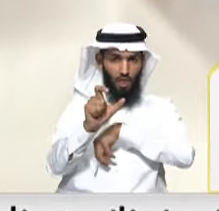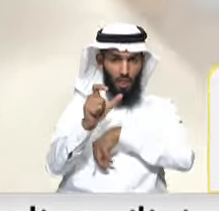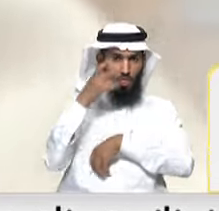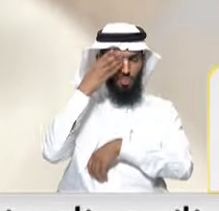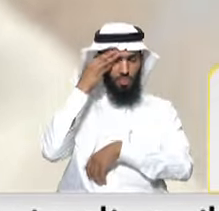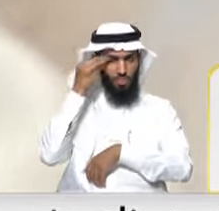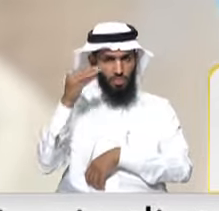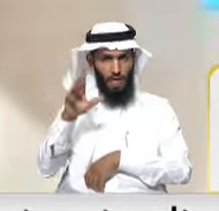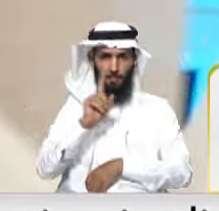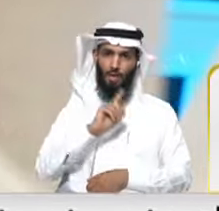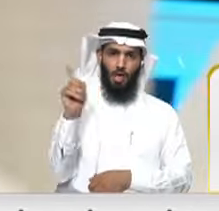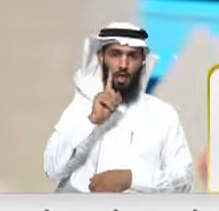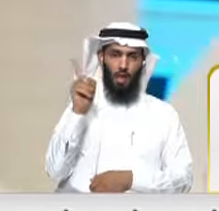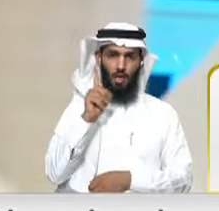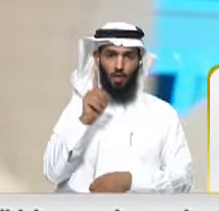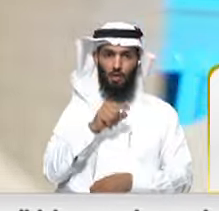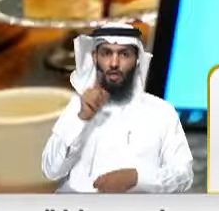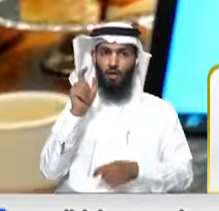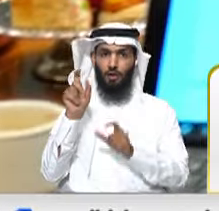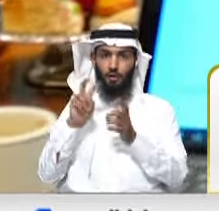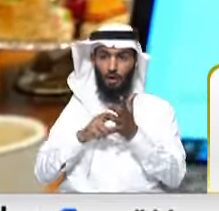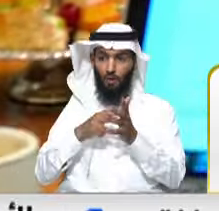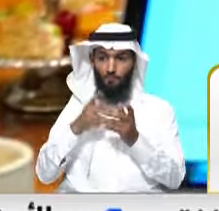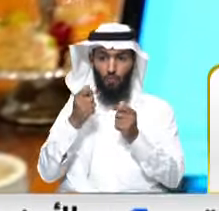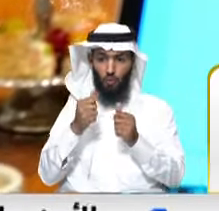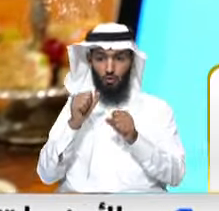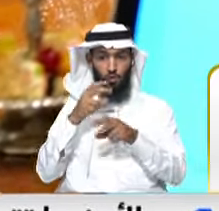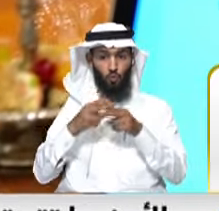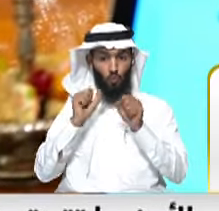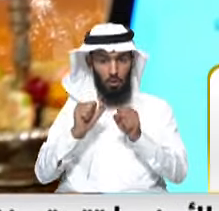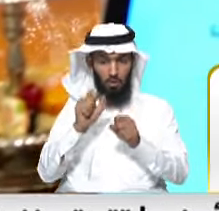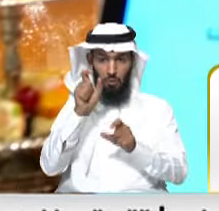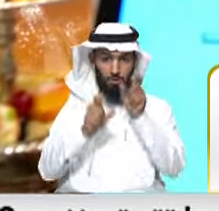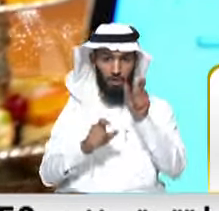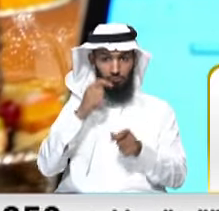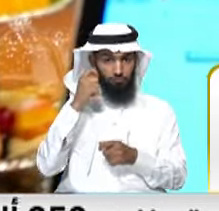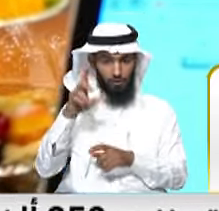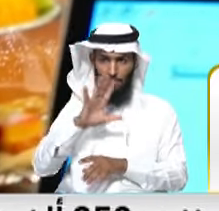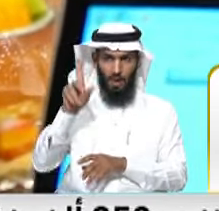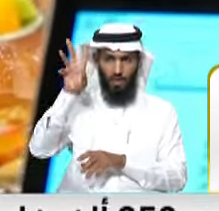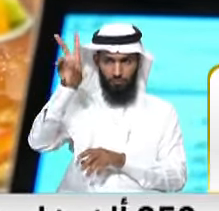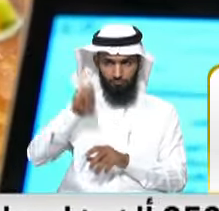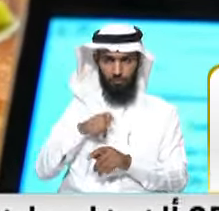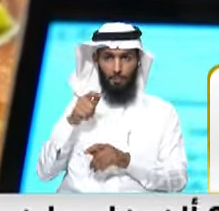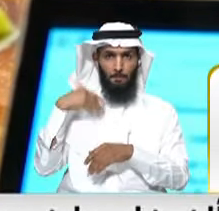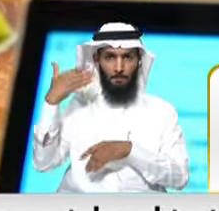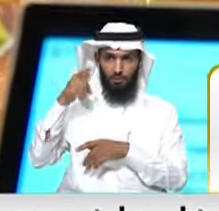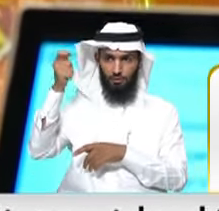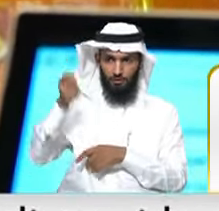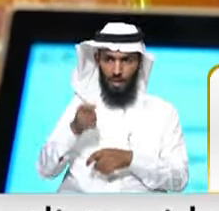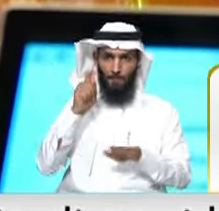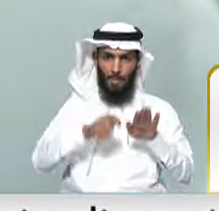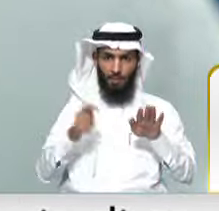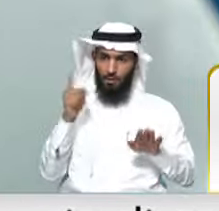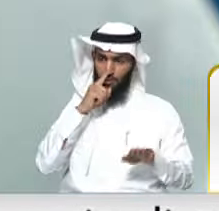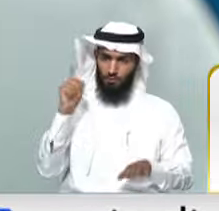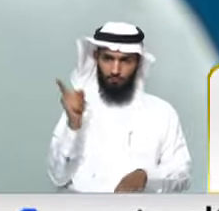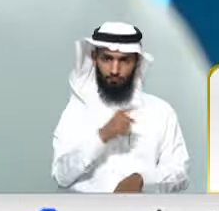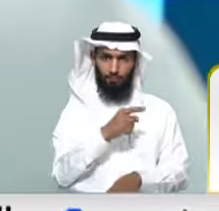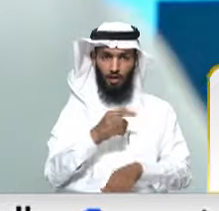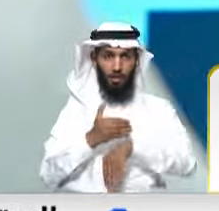العام وموافاة مجلس الوزراء بما ينتهي إليه الأمر. من جهة أخرى، أكد مجلس الوزراء على كافة الجهات